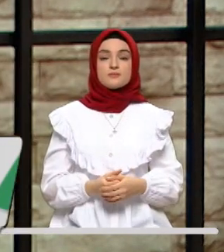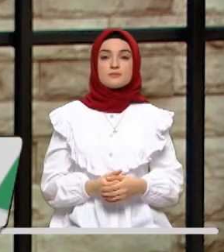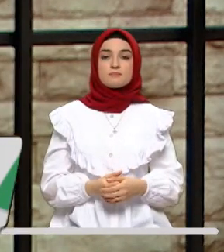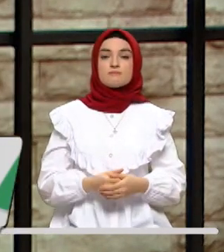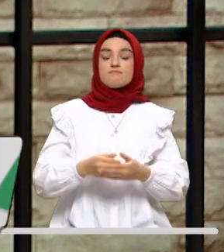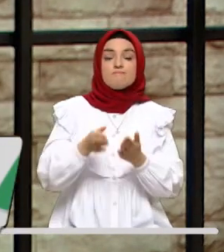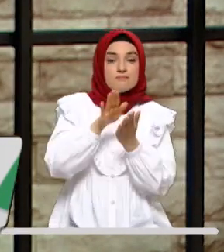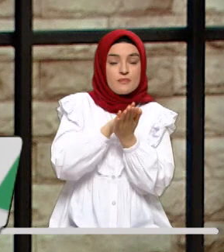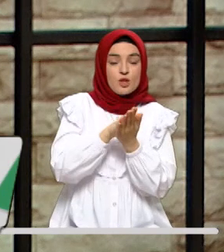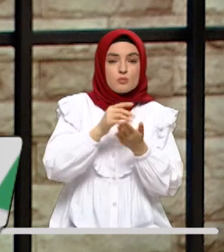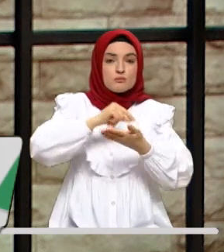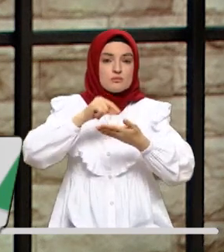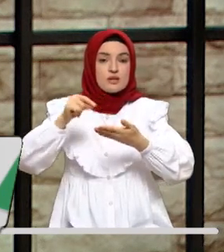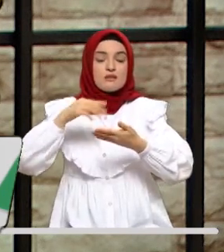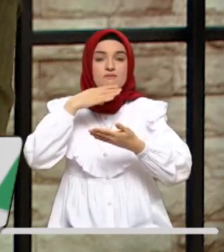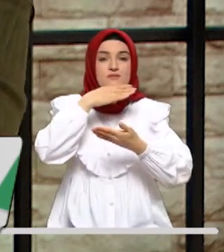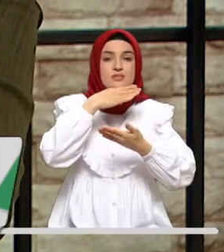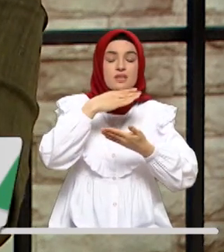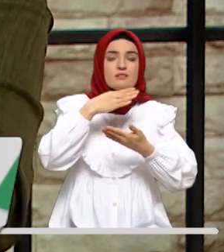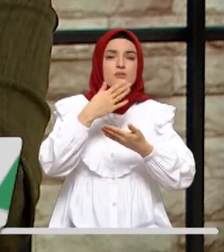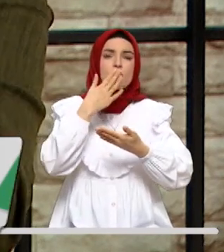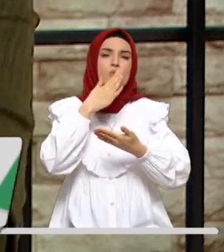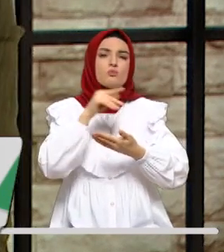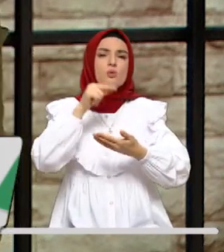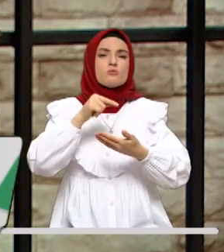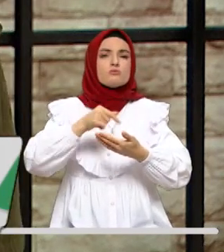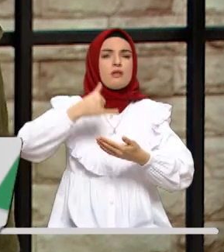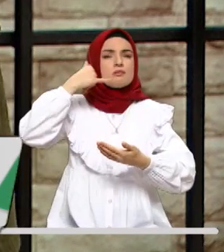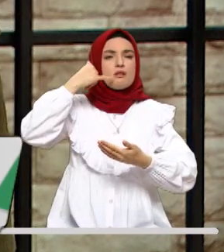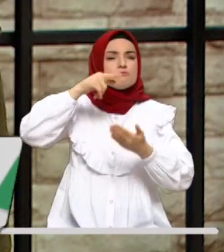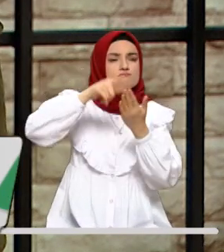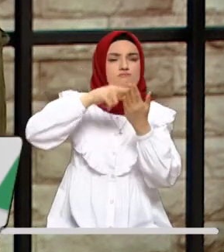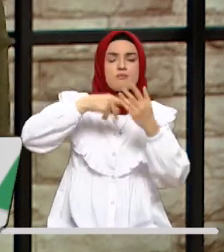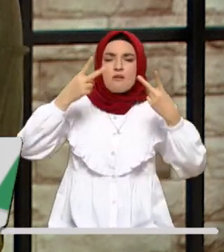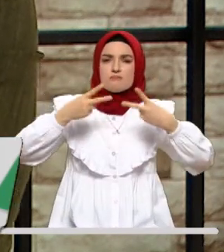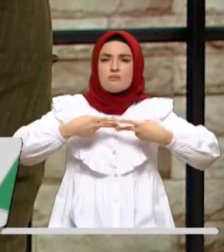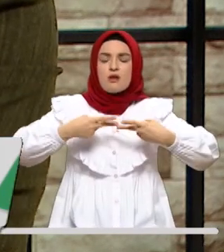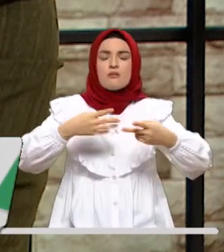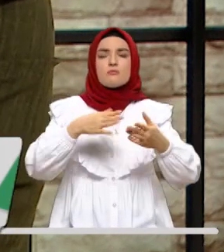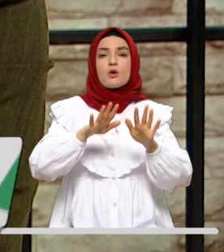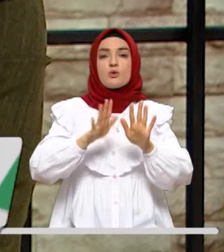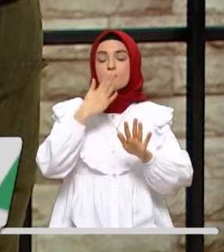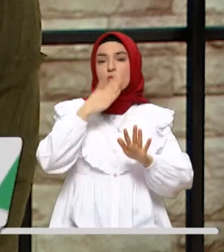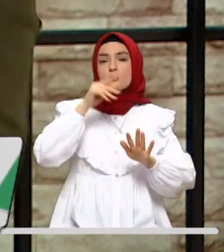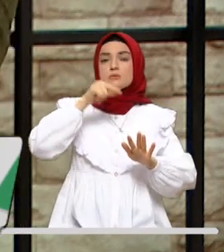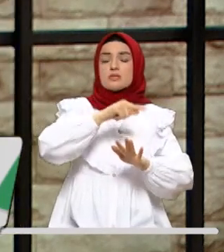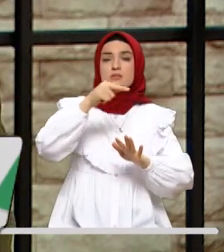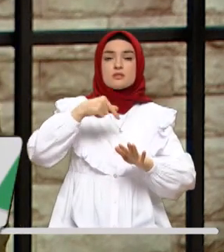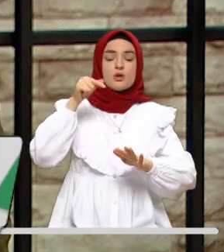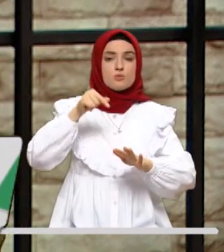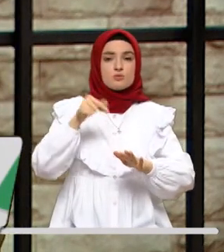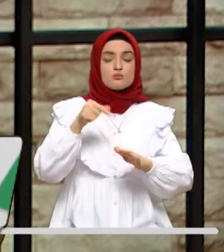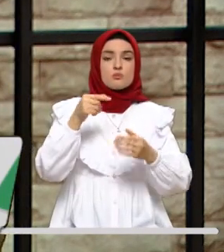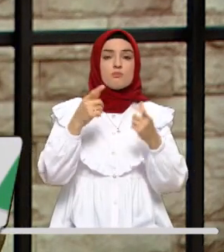bile yazacak fırsatları olmadı. Bugünkü gibi cep telefonundan mesaj gönderemediler. Ama bugün bizler bugün burada